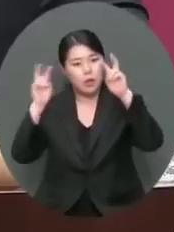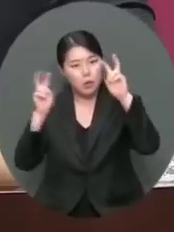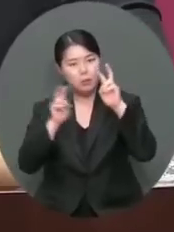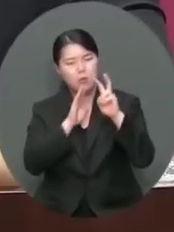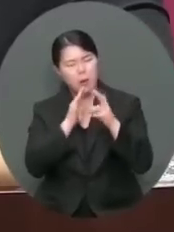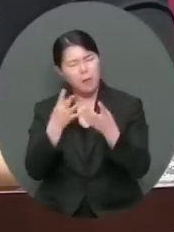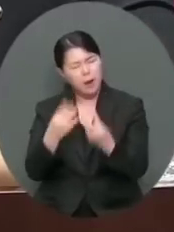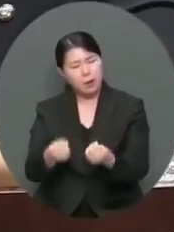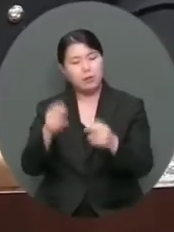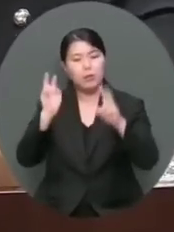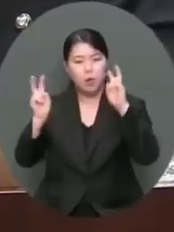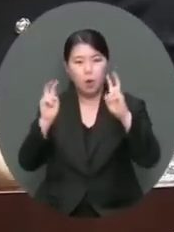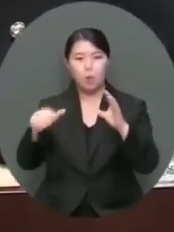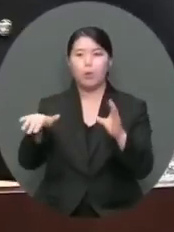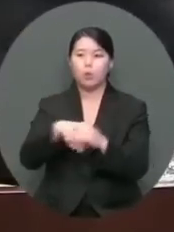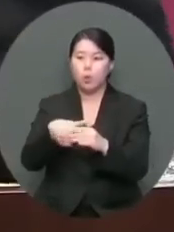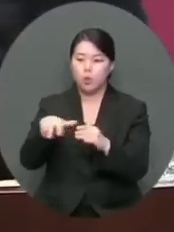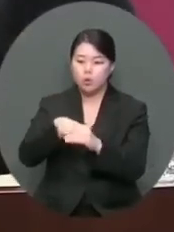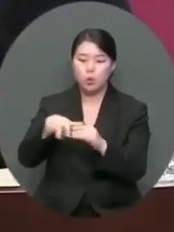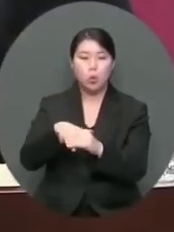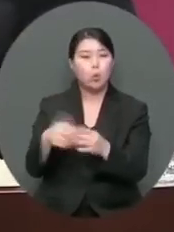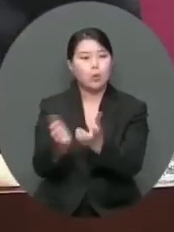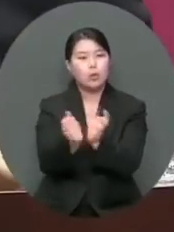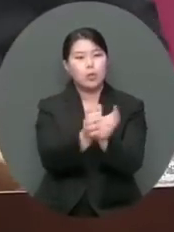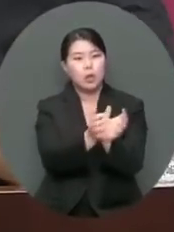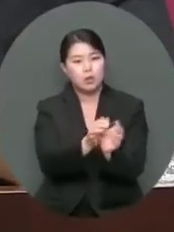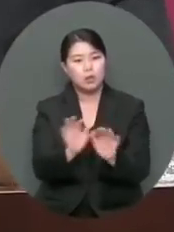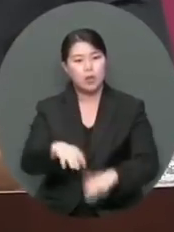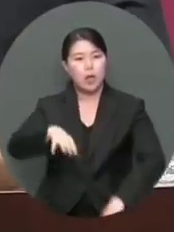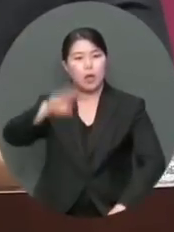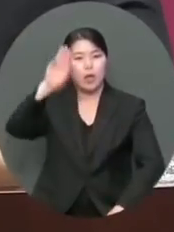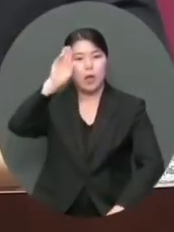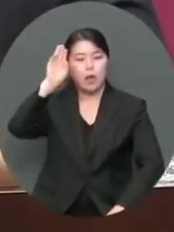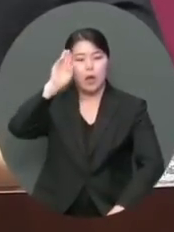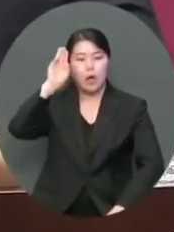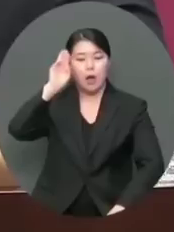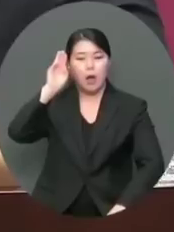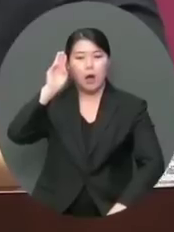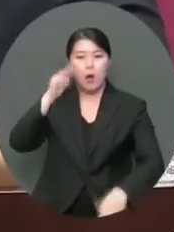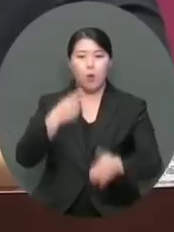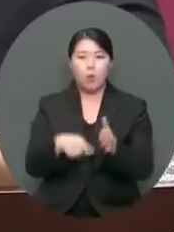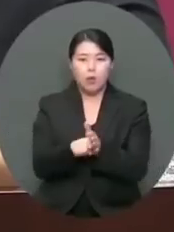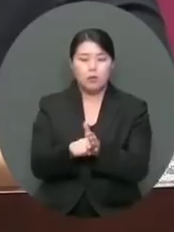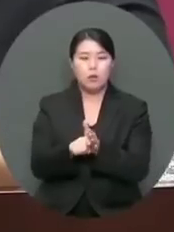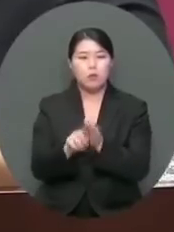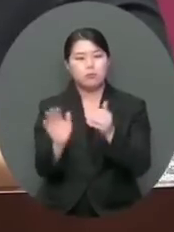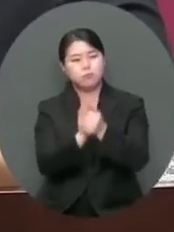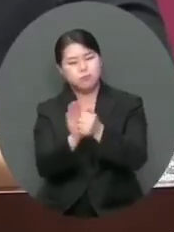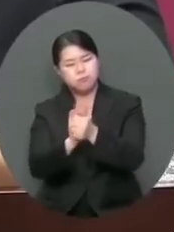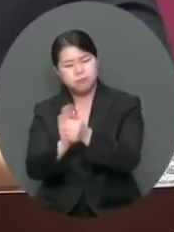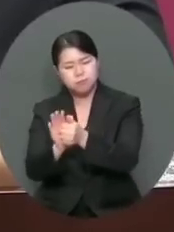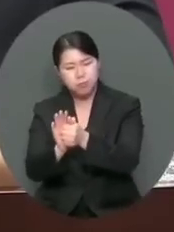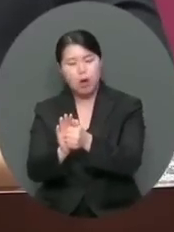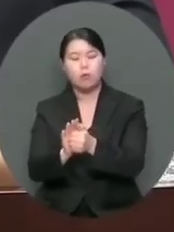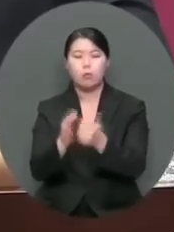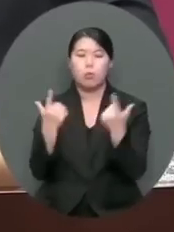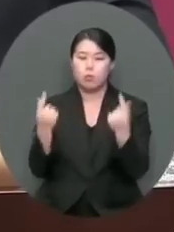수많은 종교단체가 잼버리를 그대로 실패하게 해서는 안 되겠다 하는데 모두 다 나섰던 것과